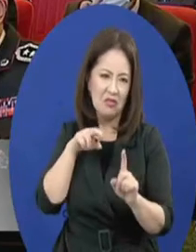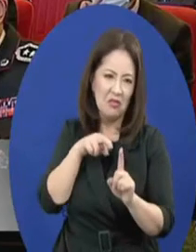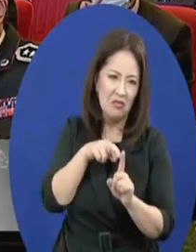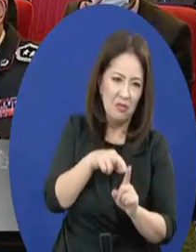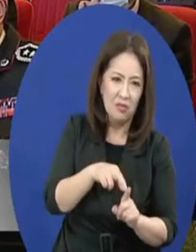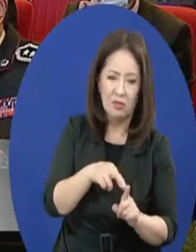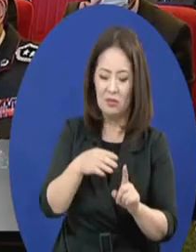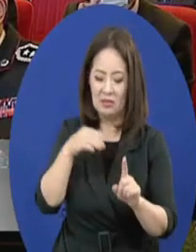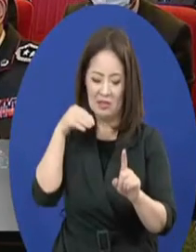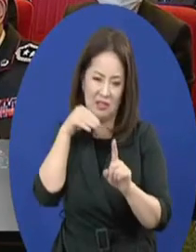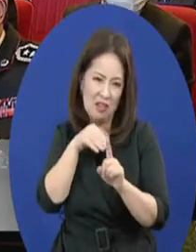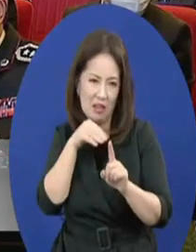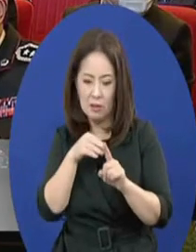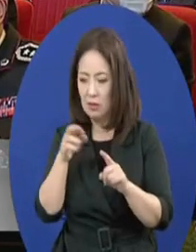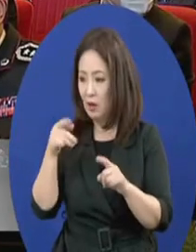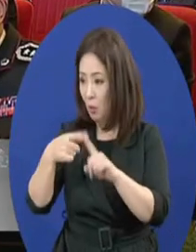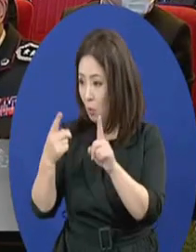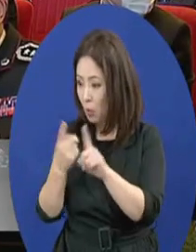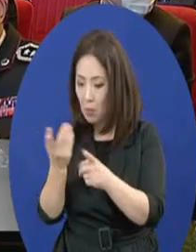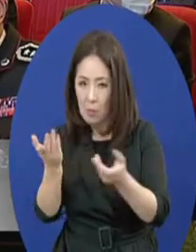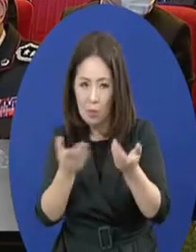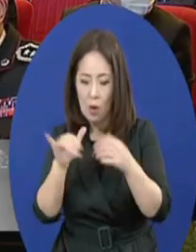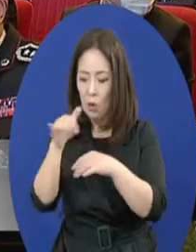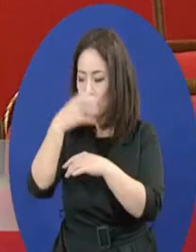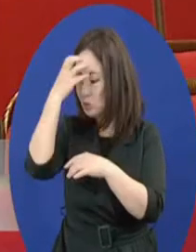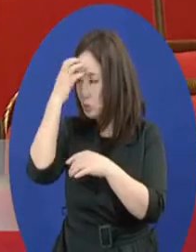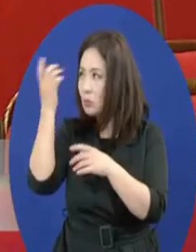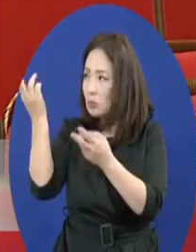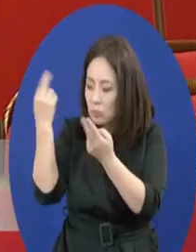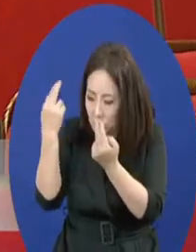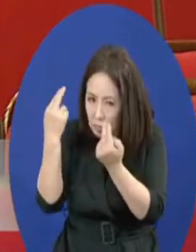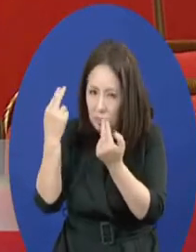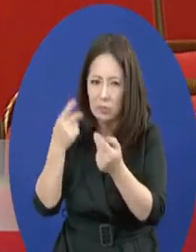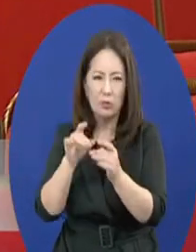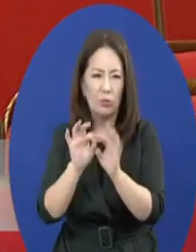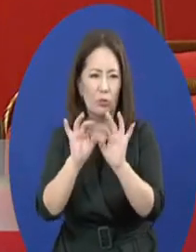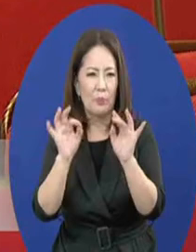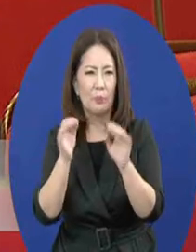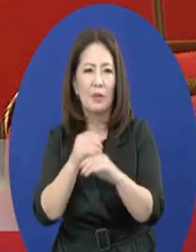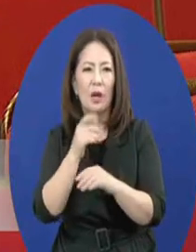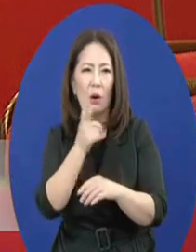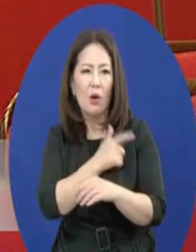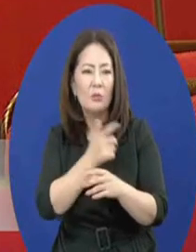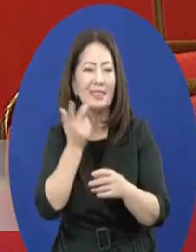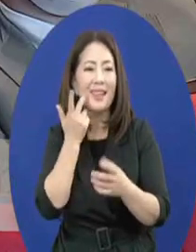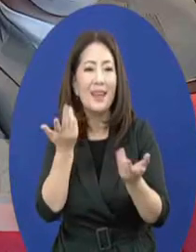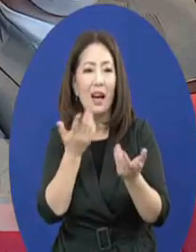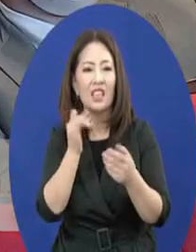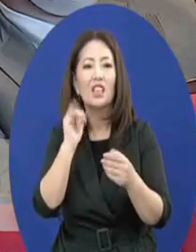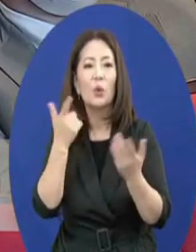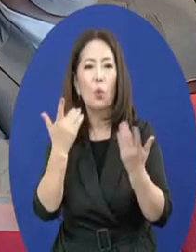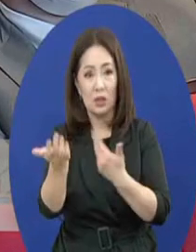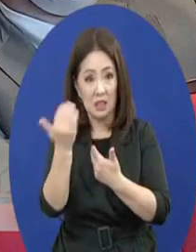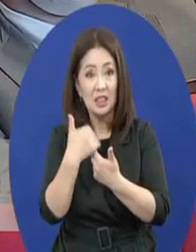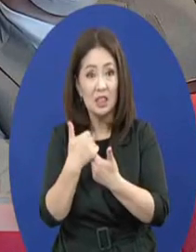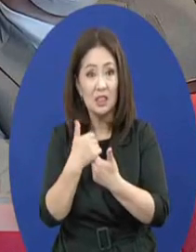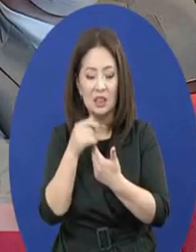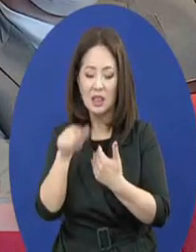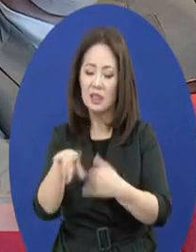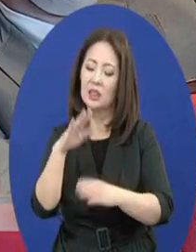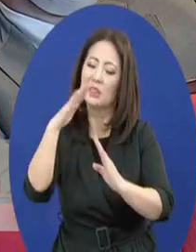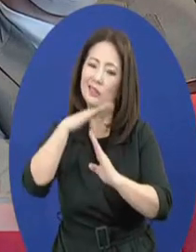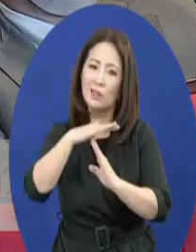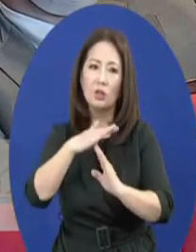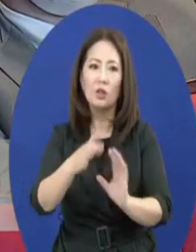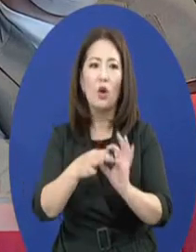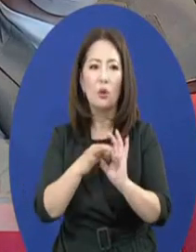тулгадаг, хэрэг зөрчлийг наймаалцдаг, улс төрчдийн гар хөл болдог гэх мэт өргөдөл гомдол улсын хурлд байнга ирдэг болсон байна. Энэ байдлыг таслан зогсоох